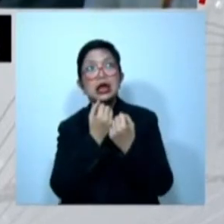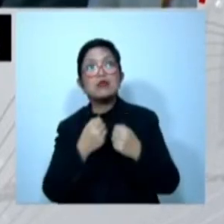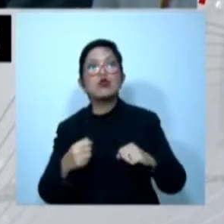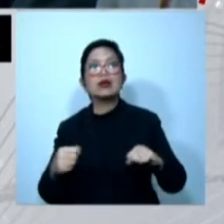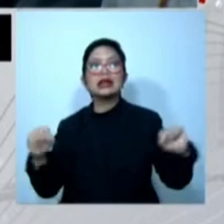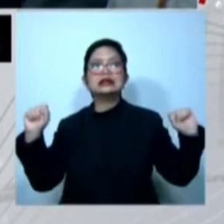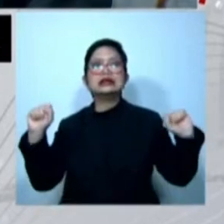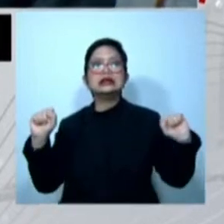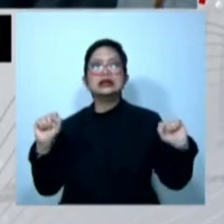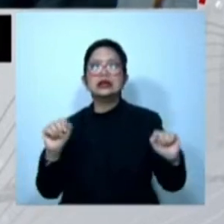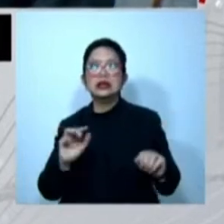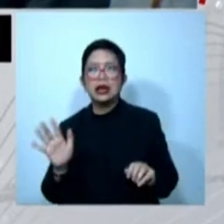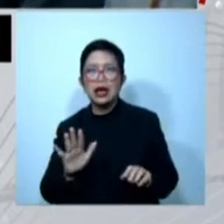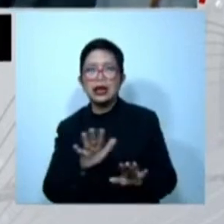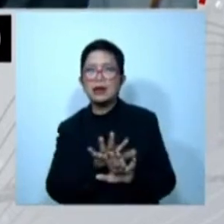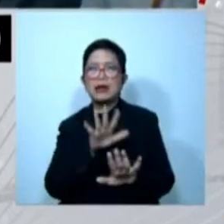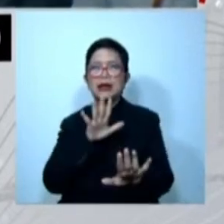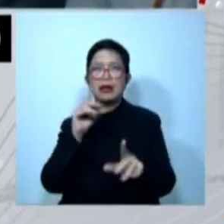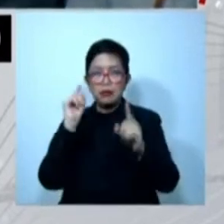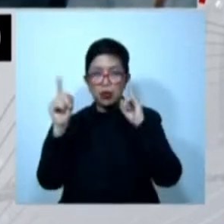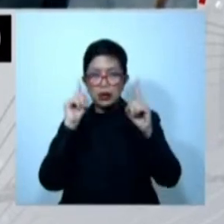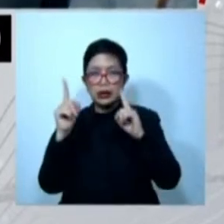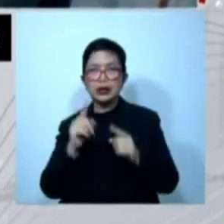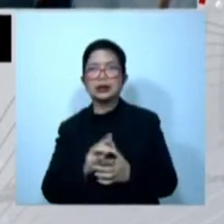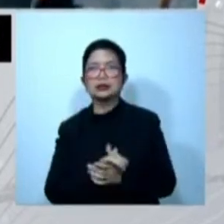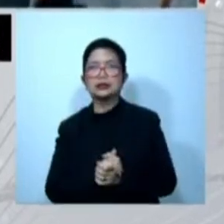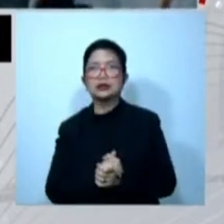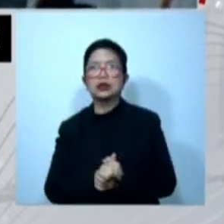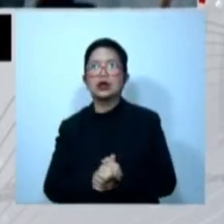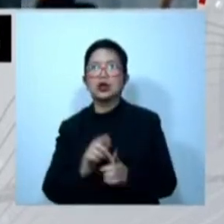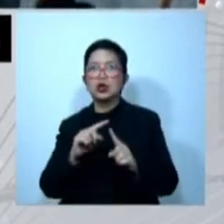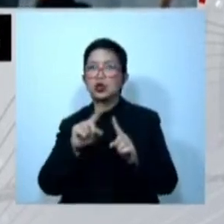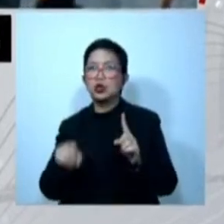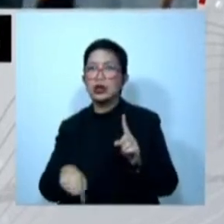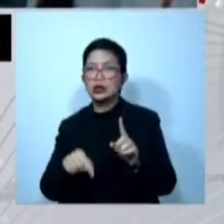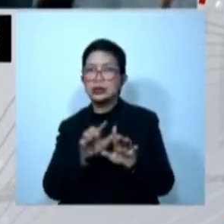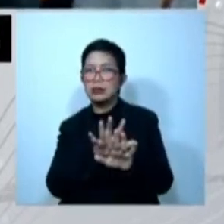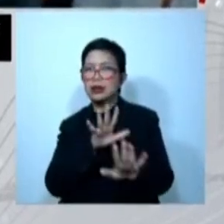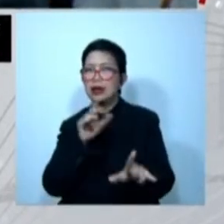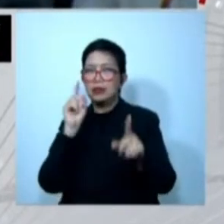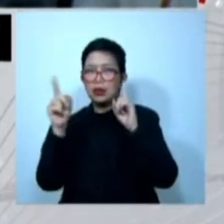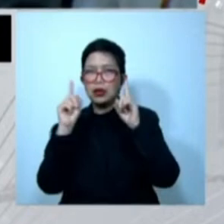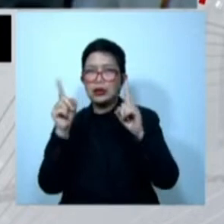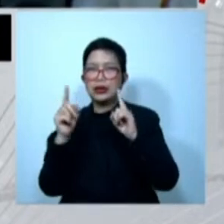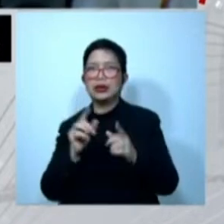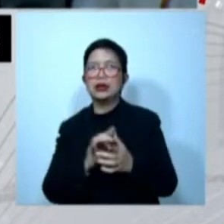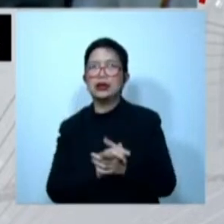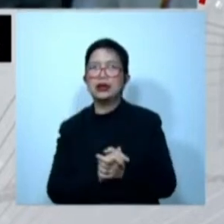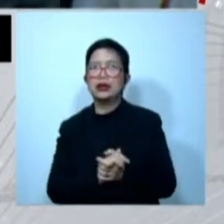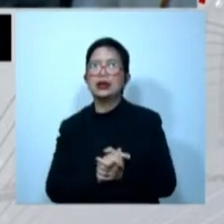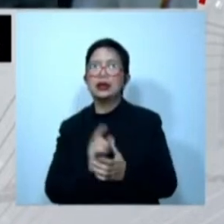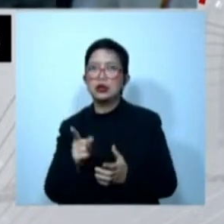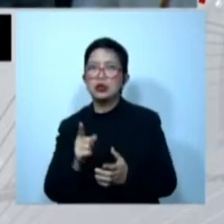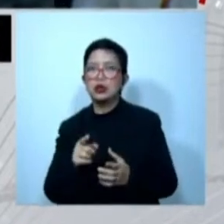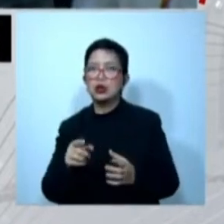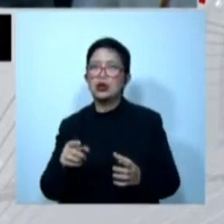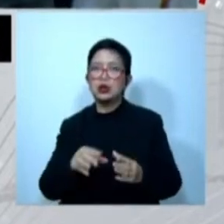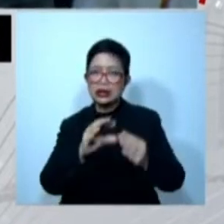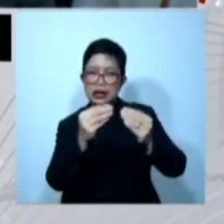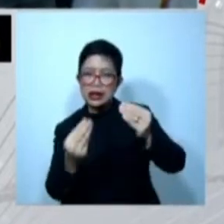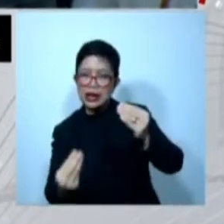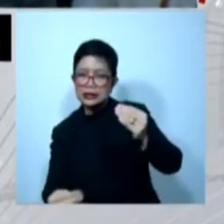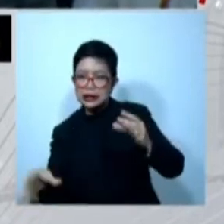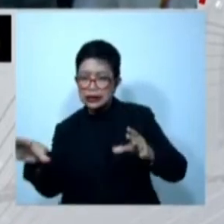suka tidak suka, mau tidak mau. Dan fungsi partai politik itu adalah agregasi, sumber rekrutmen kader,